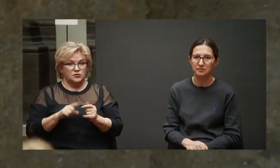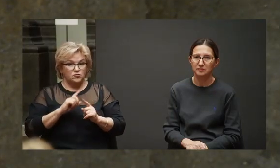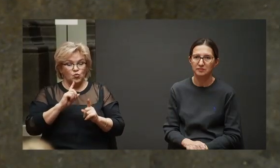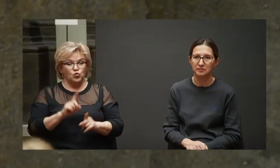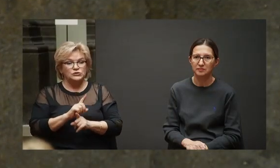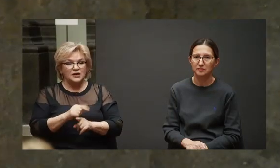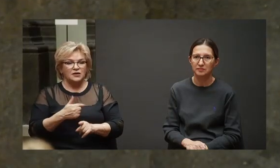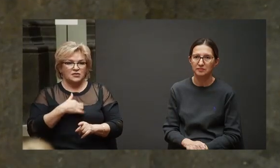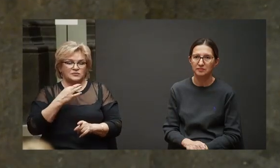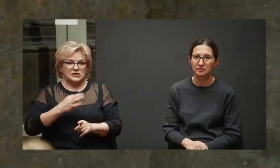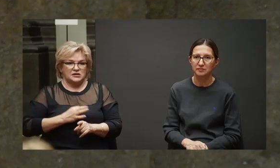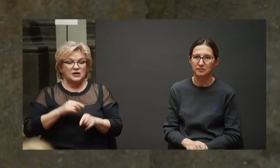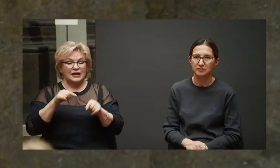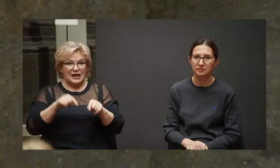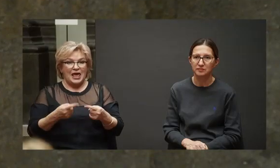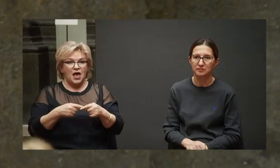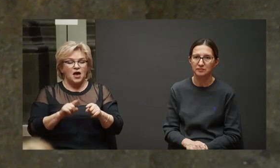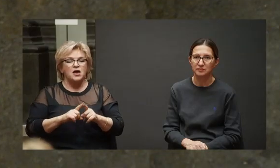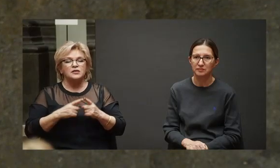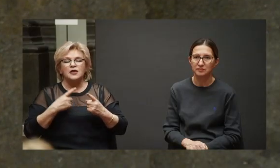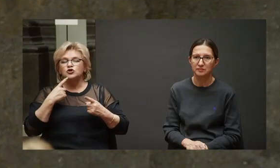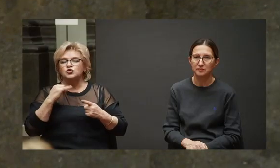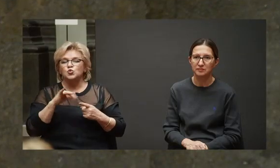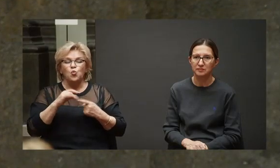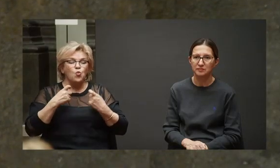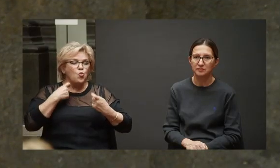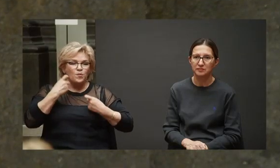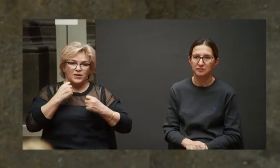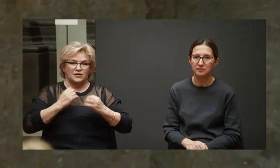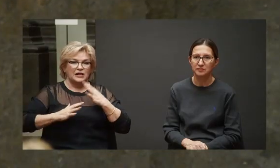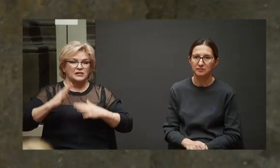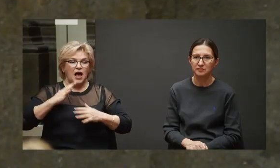музей и нам сказали, что это там суперклассика, да,